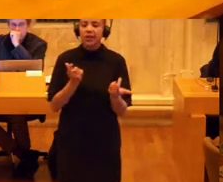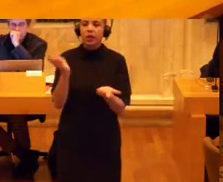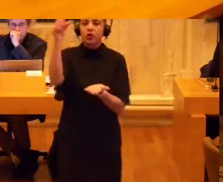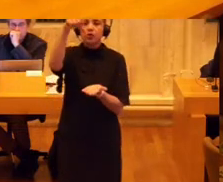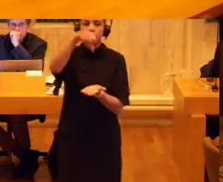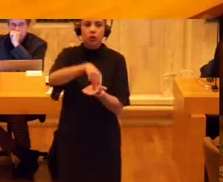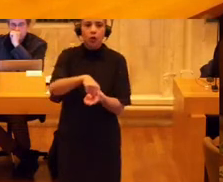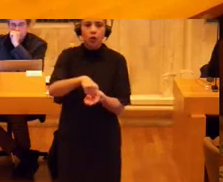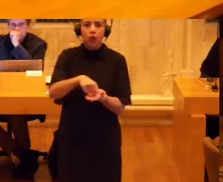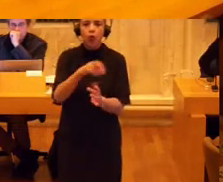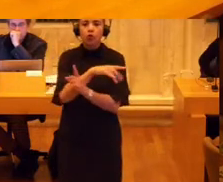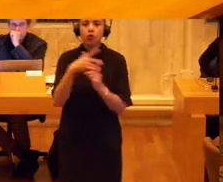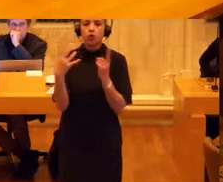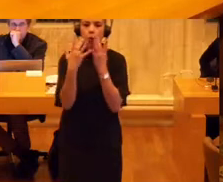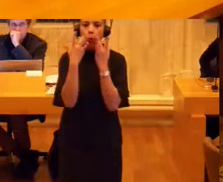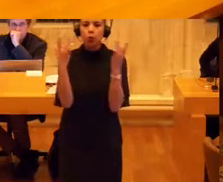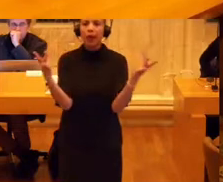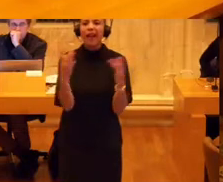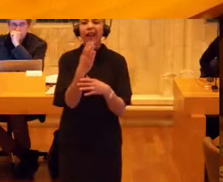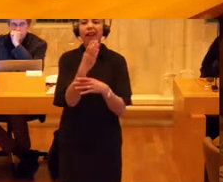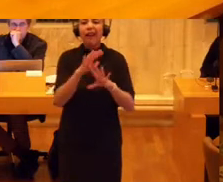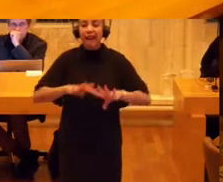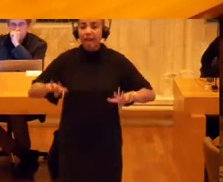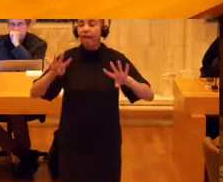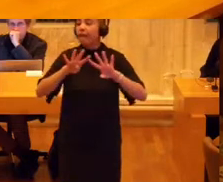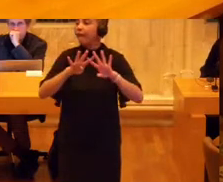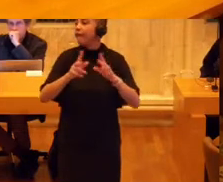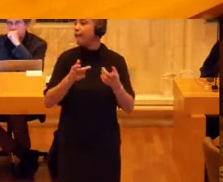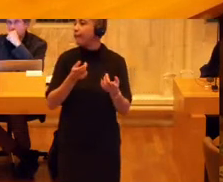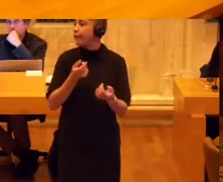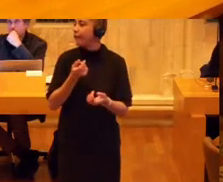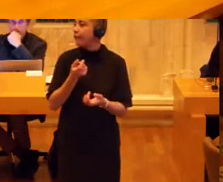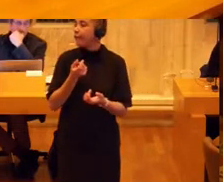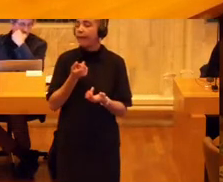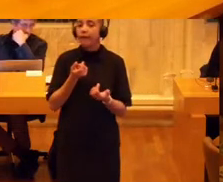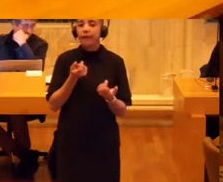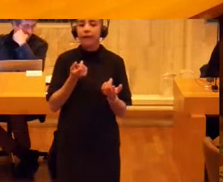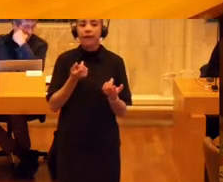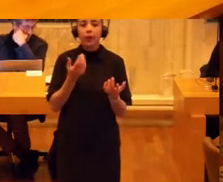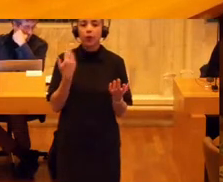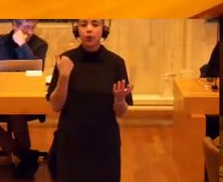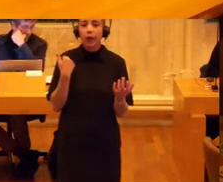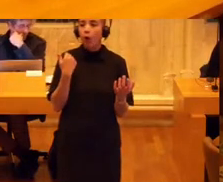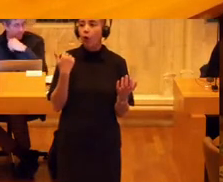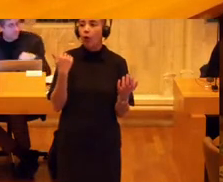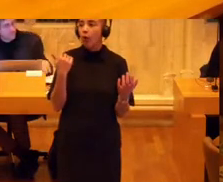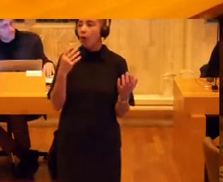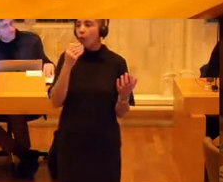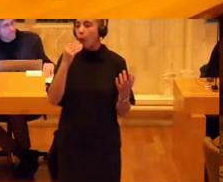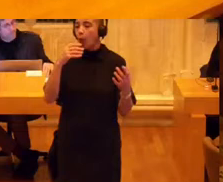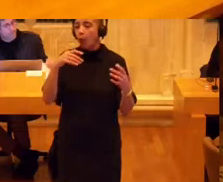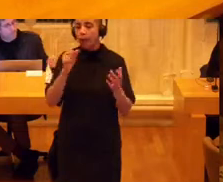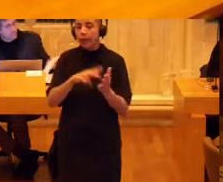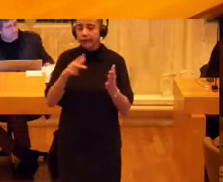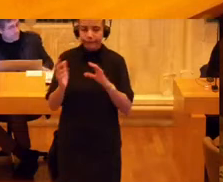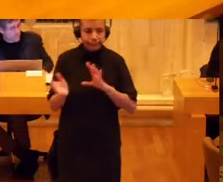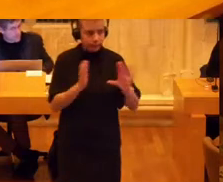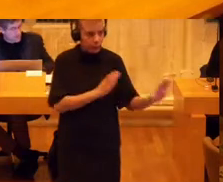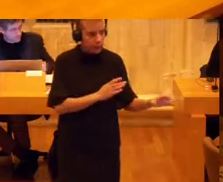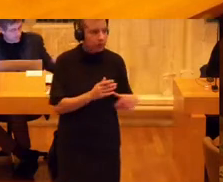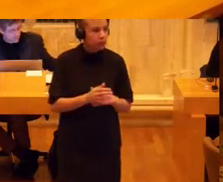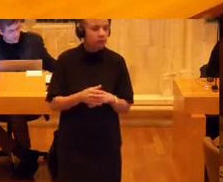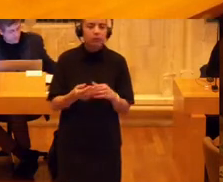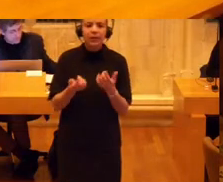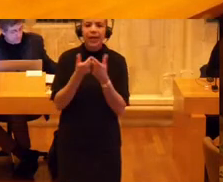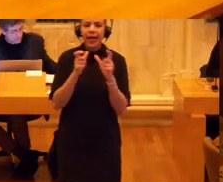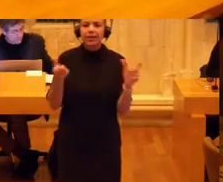dont on parlait tout à l'heure, est-ce que vous avez des questions ? Pas d'opposition, adopté. L'accès au droit, le conseil départemental